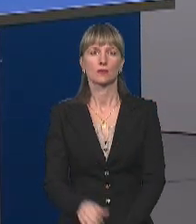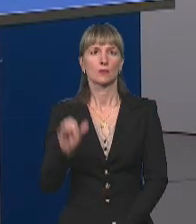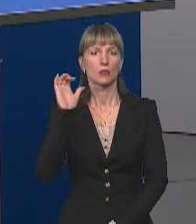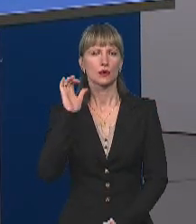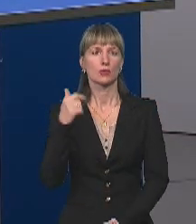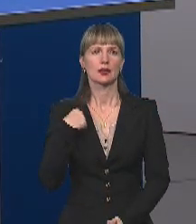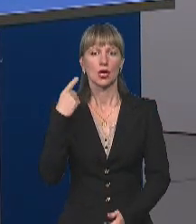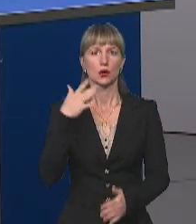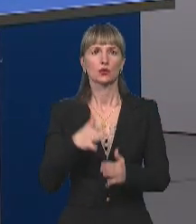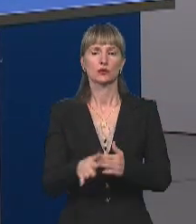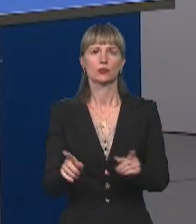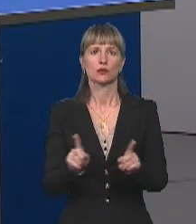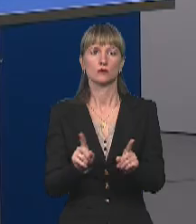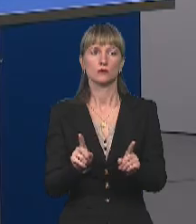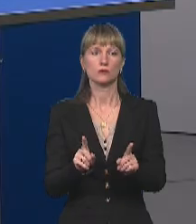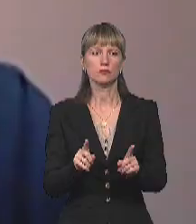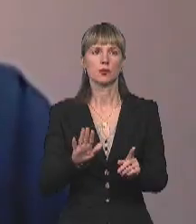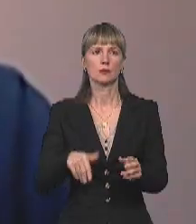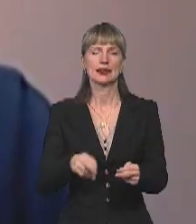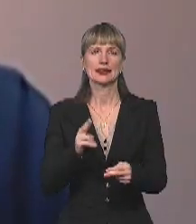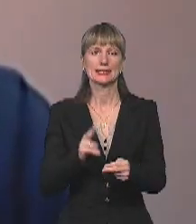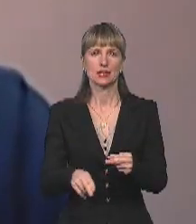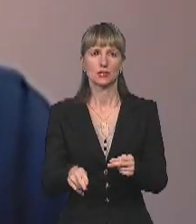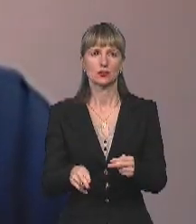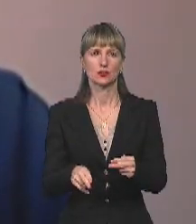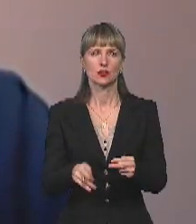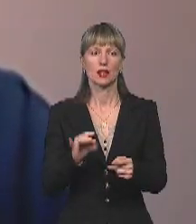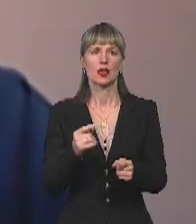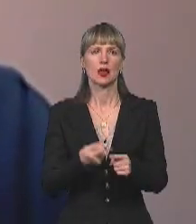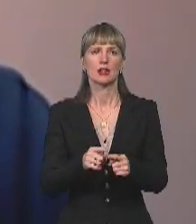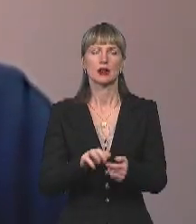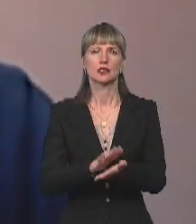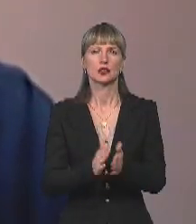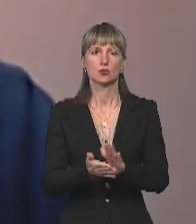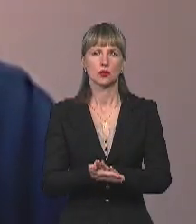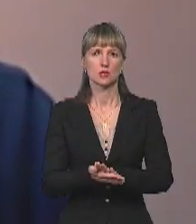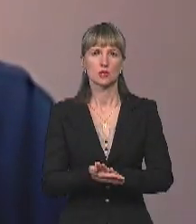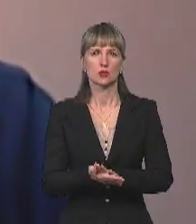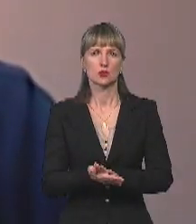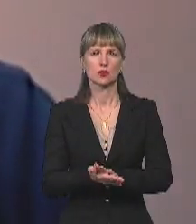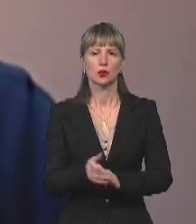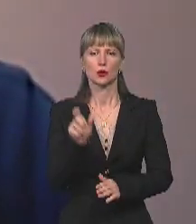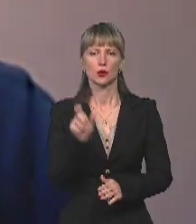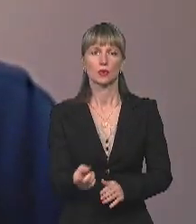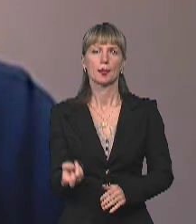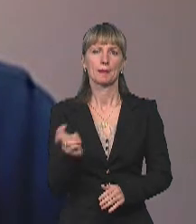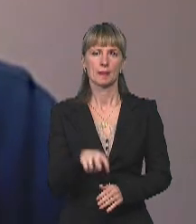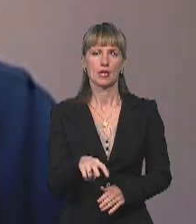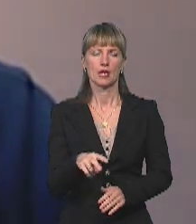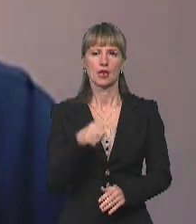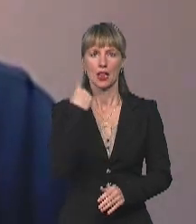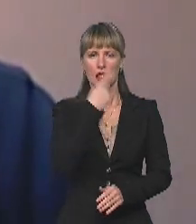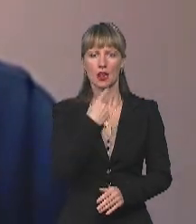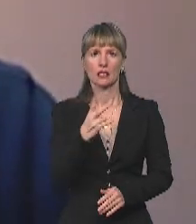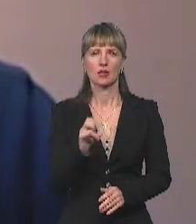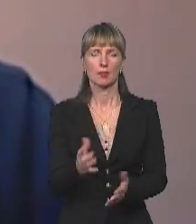Я так розумію, що після закінчення цієї ситуації людина прийде вже на прийом особисто, як